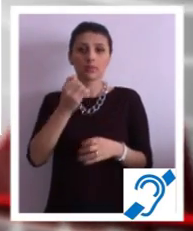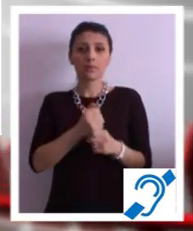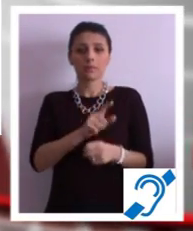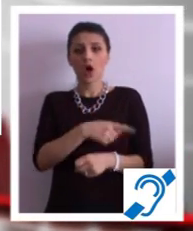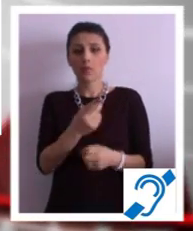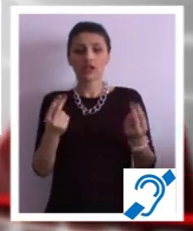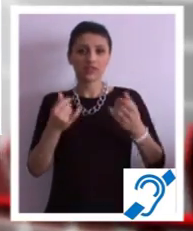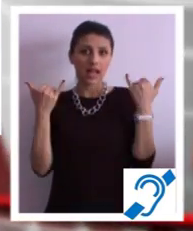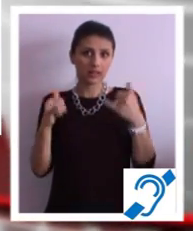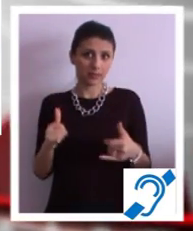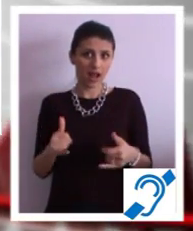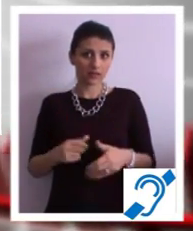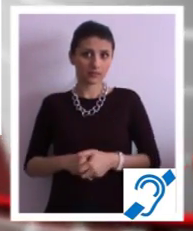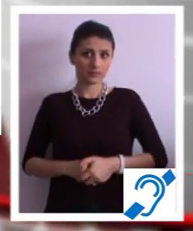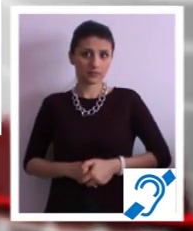în masă,